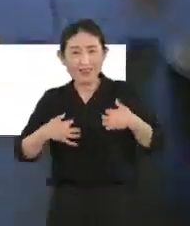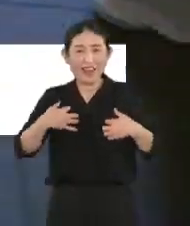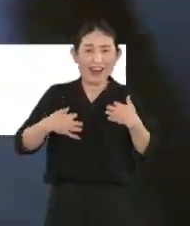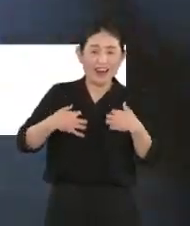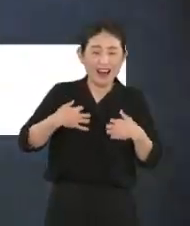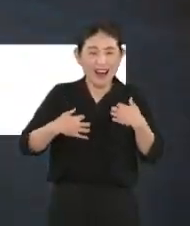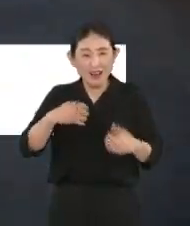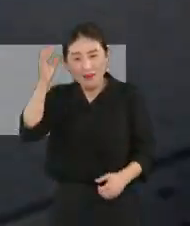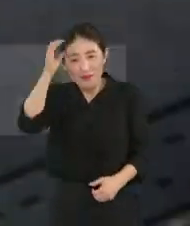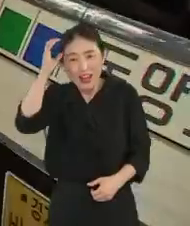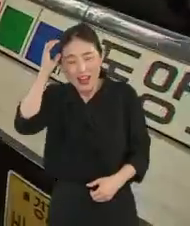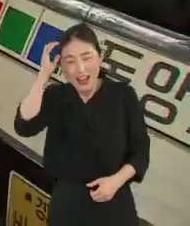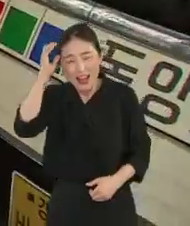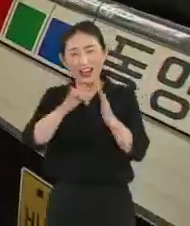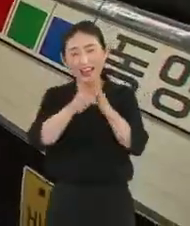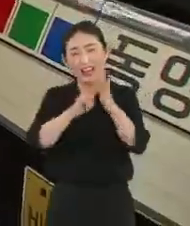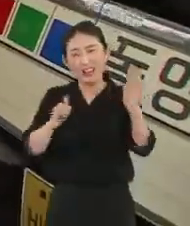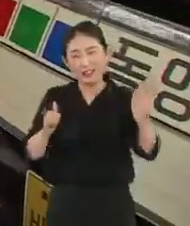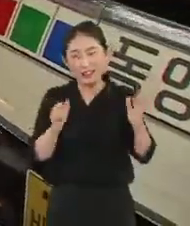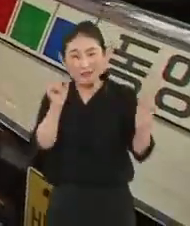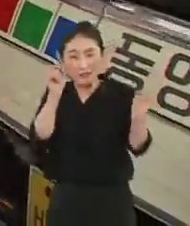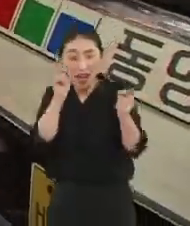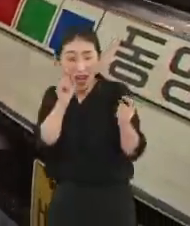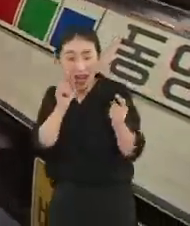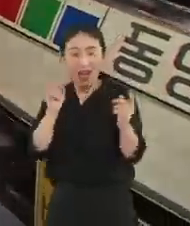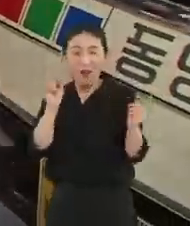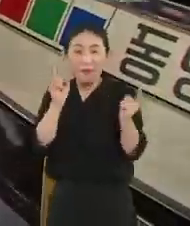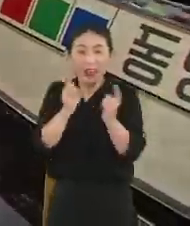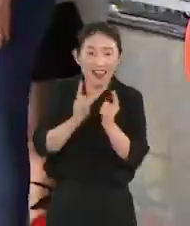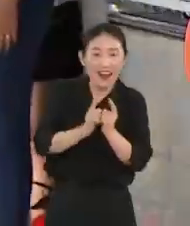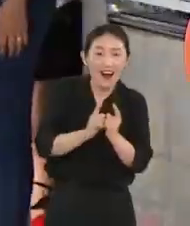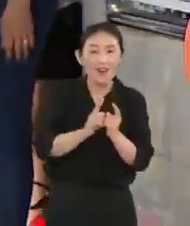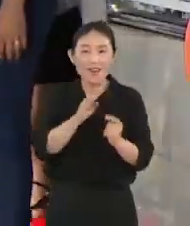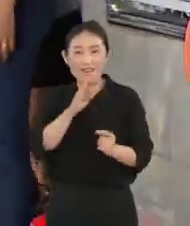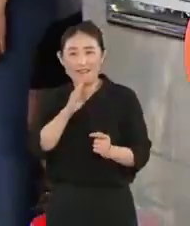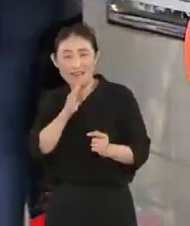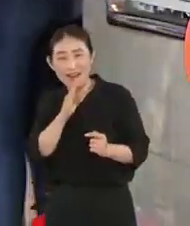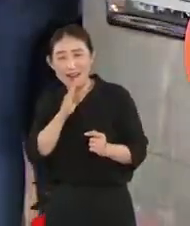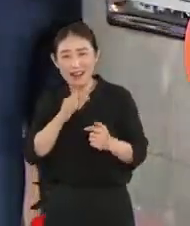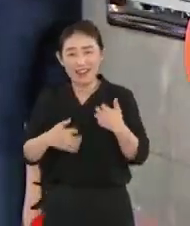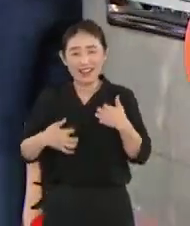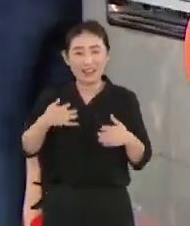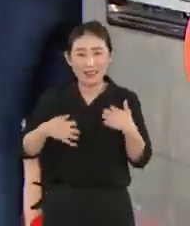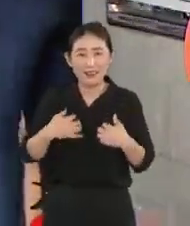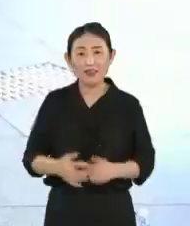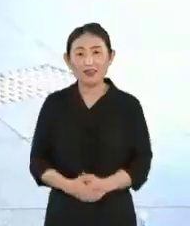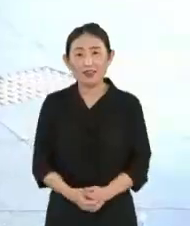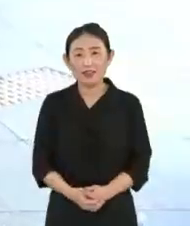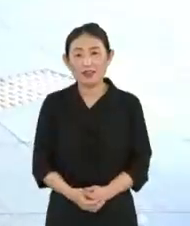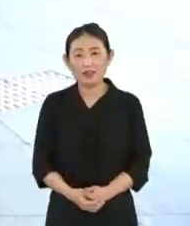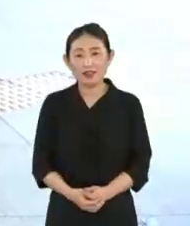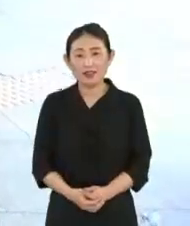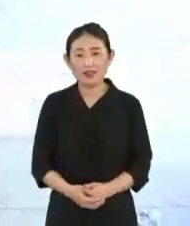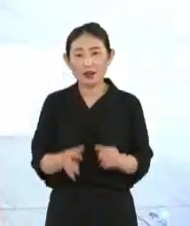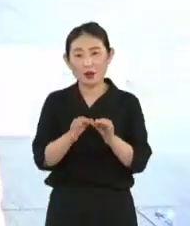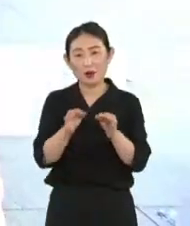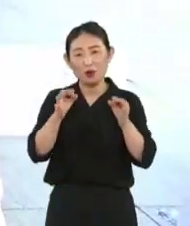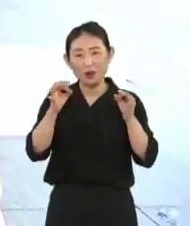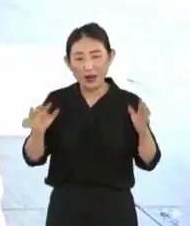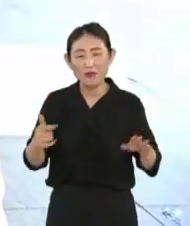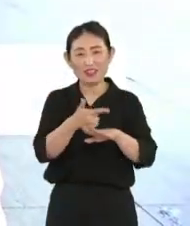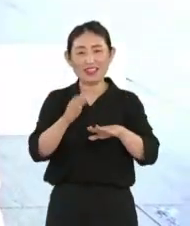적들은 그리운 가족들을 굿 만나게 된다는 생각에 발걸음을 서둘러 씁니다 오랜만에 대거